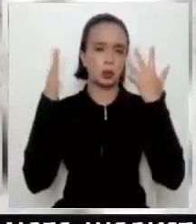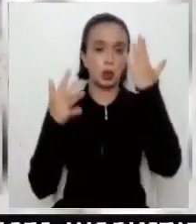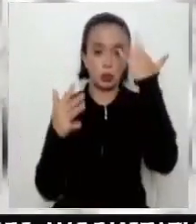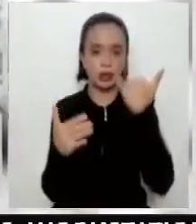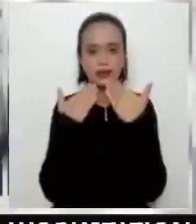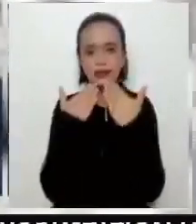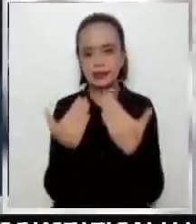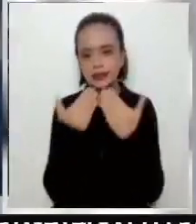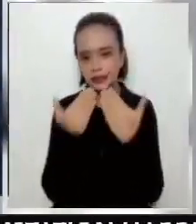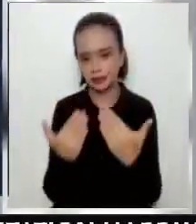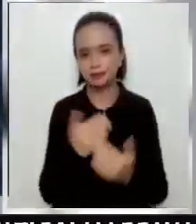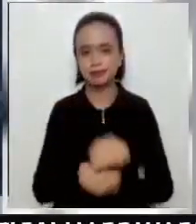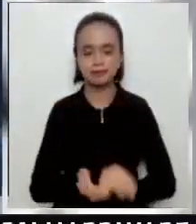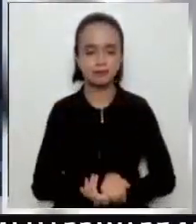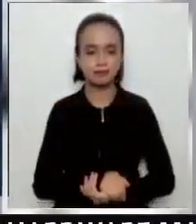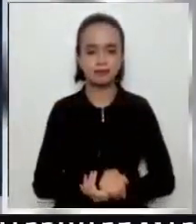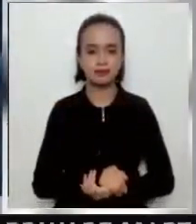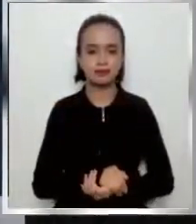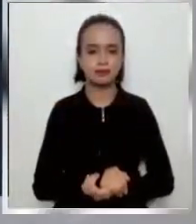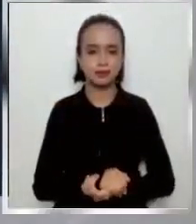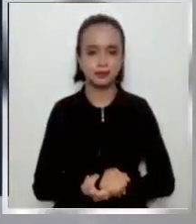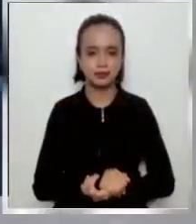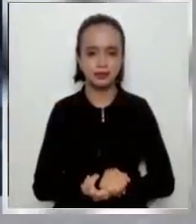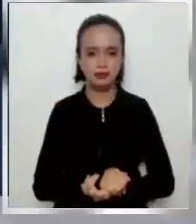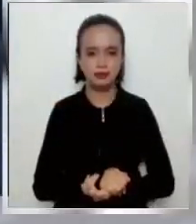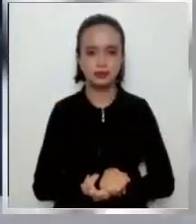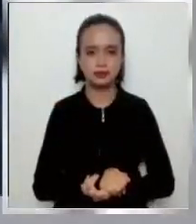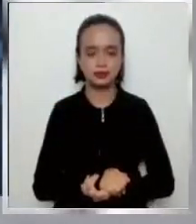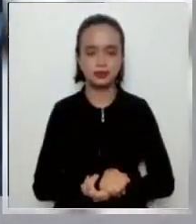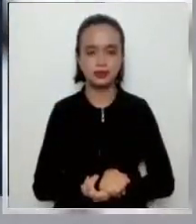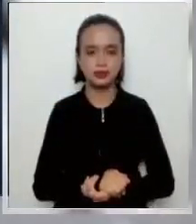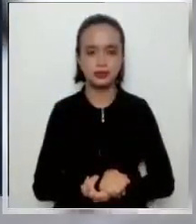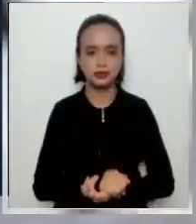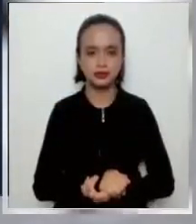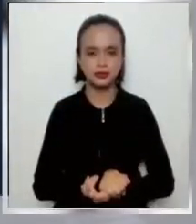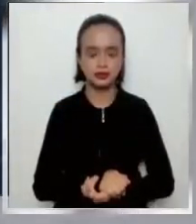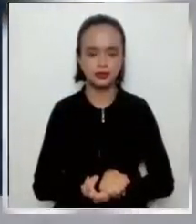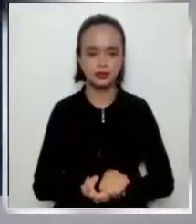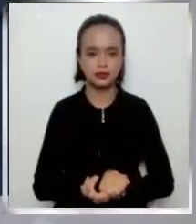Para sa GMA Integrated News, Rafi Tima, nakatutok, 24 oras.